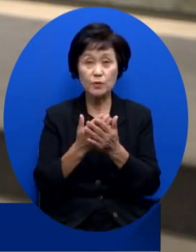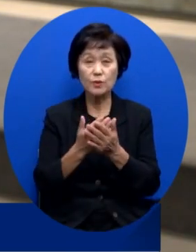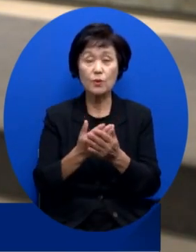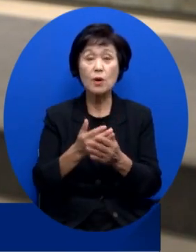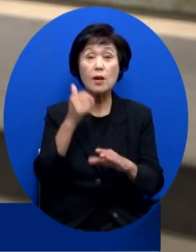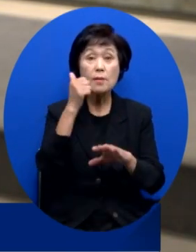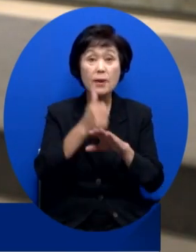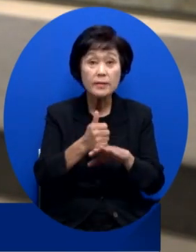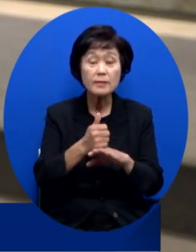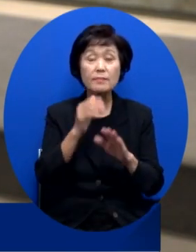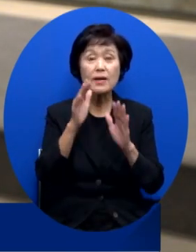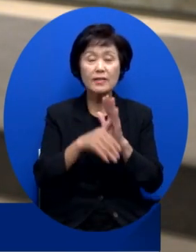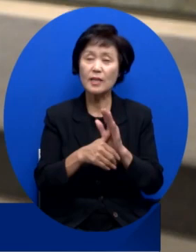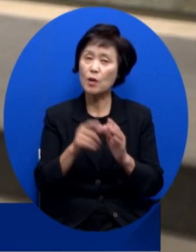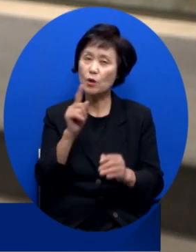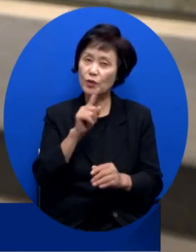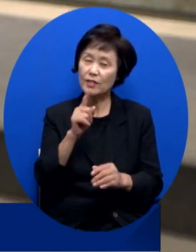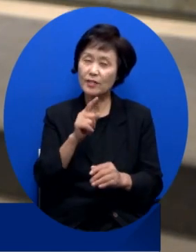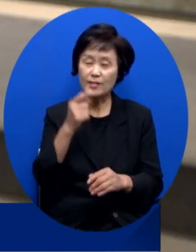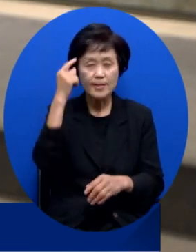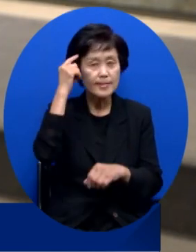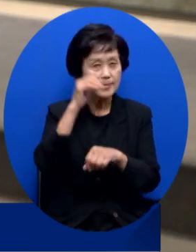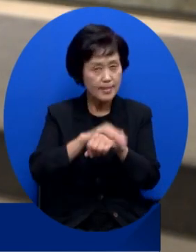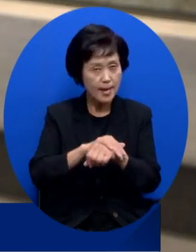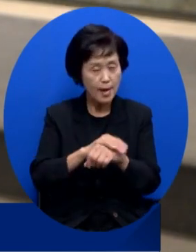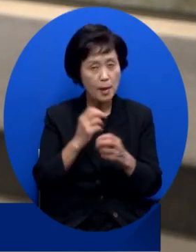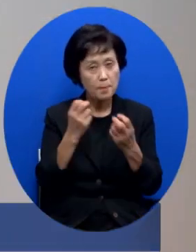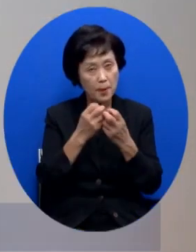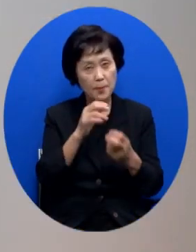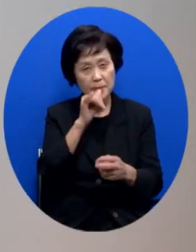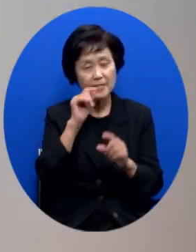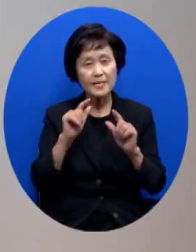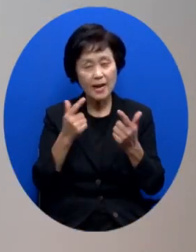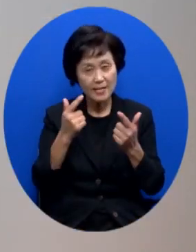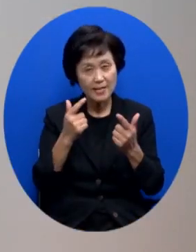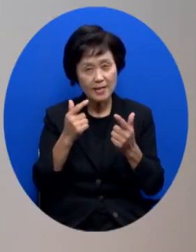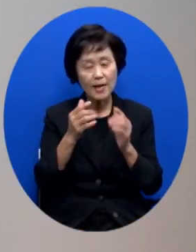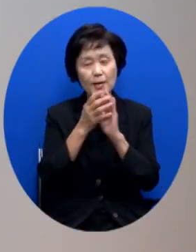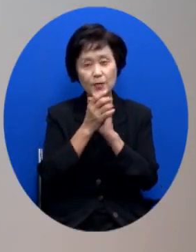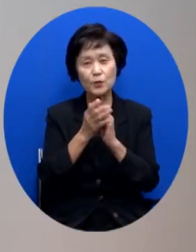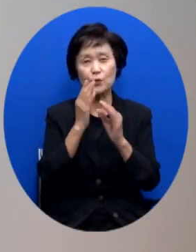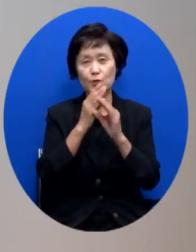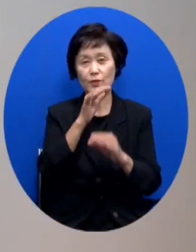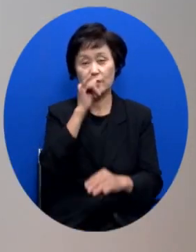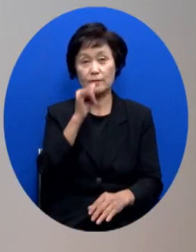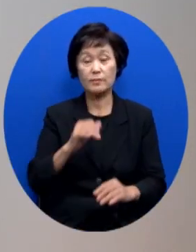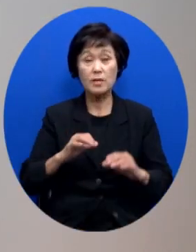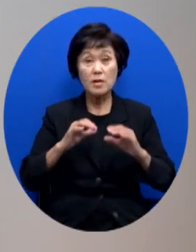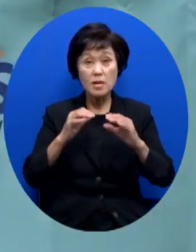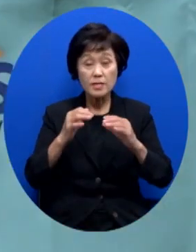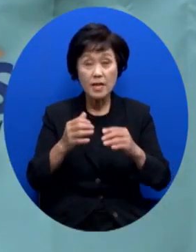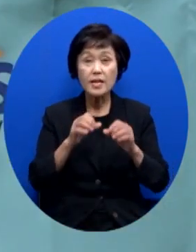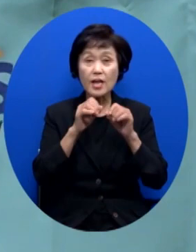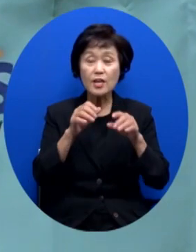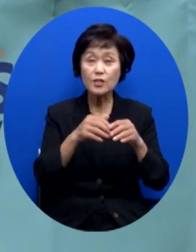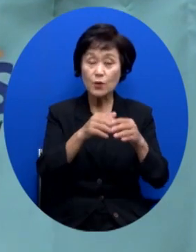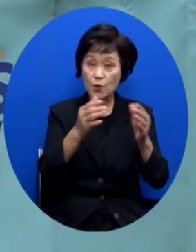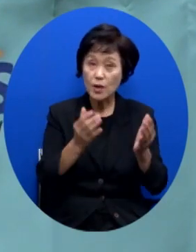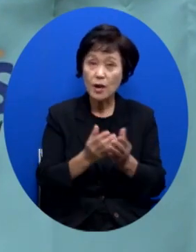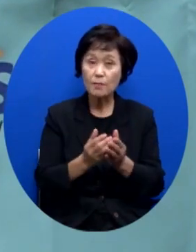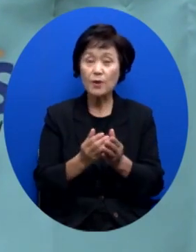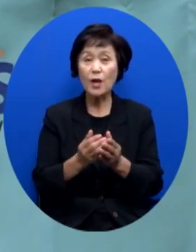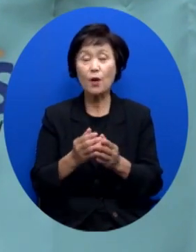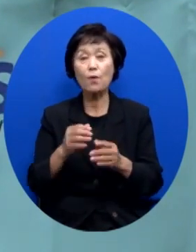방법이 나올 수 있지 않을까를 놓고 기도하고 있습니다. 이번 행사는 한국세계선교협의회와